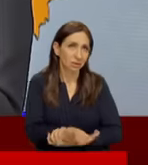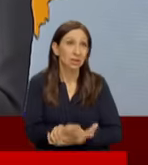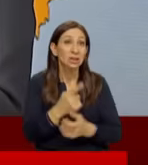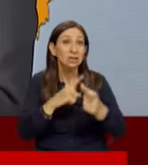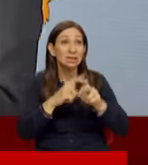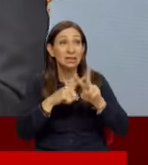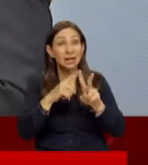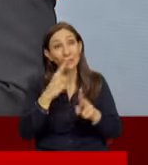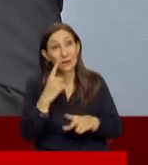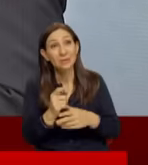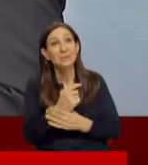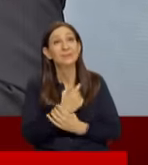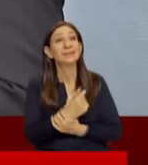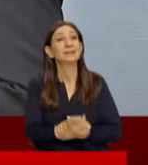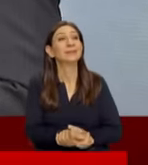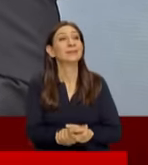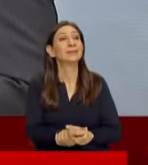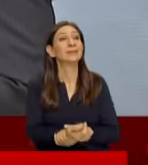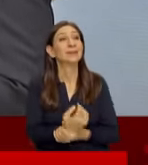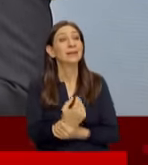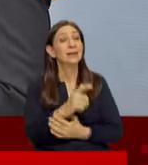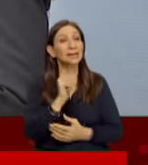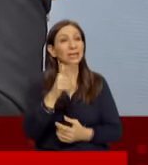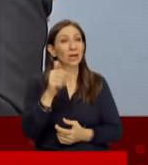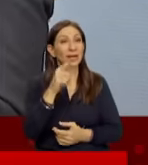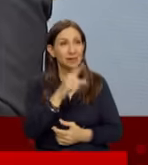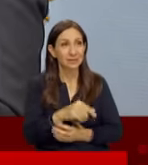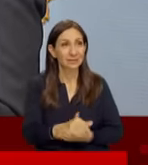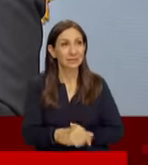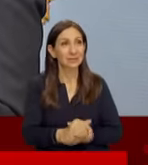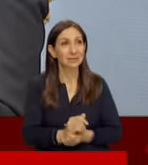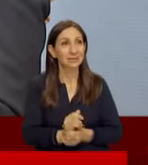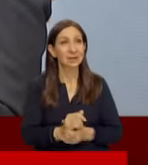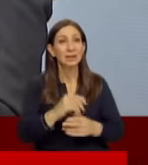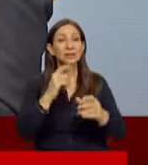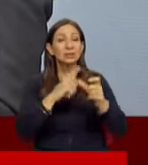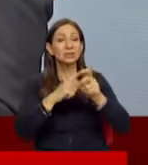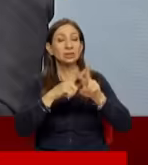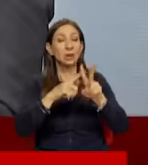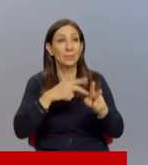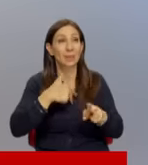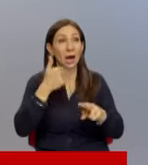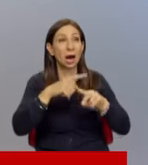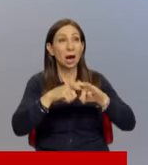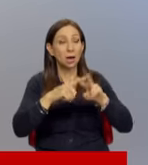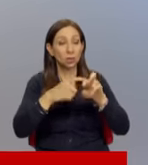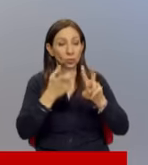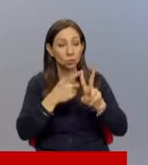demiştin, Çan'a da bakalım. Çan'a da bakalım. Çan da gelsin ilçelerden. Çan Belediye Başkanlığı'nda Harun